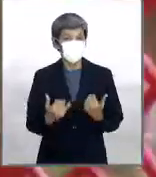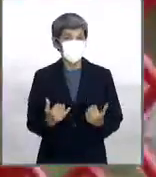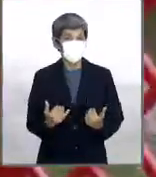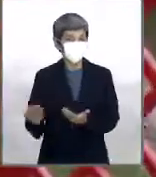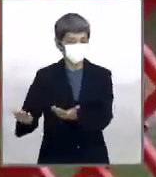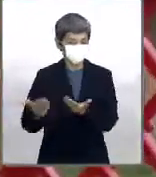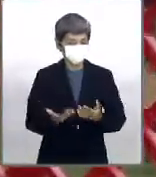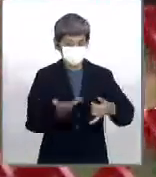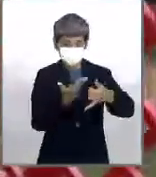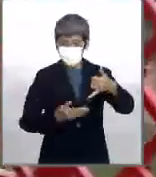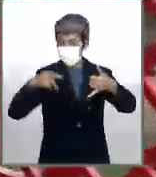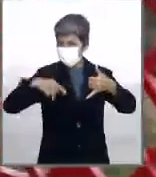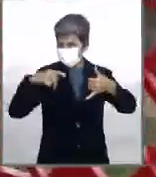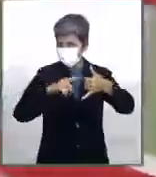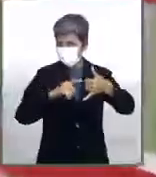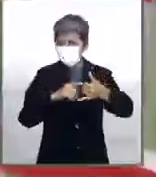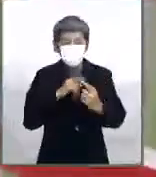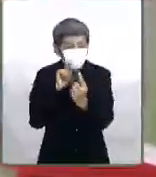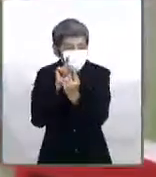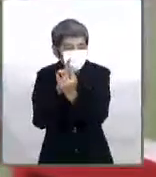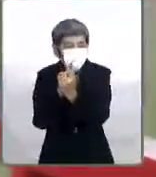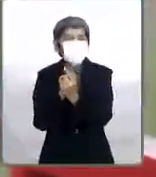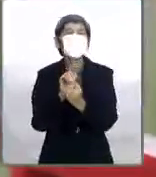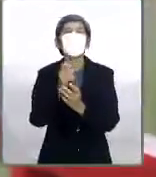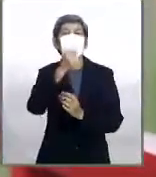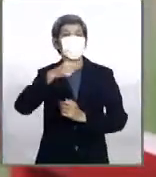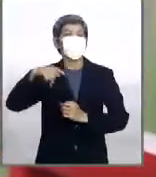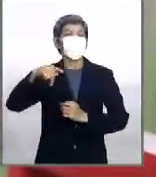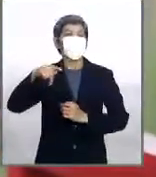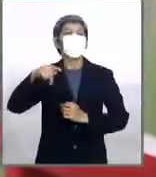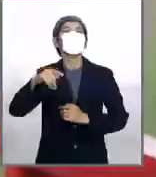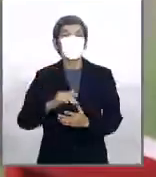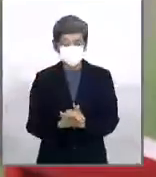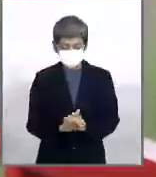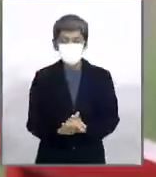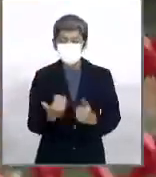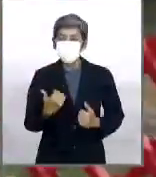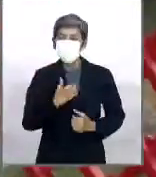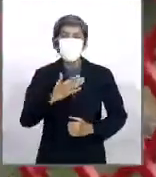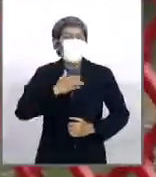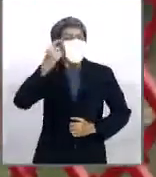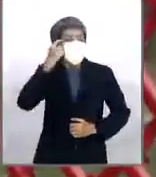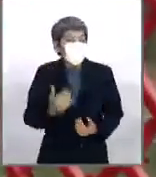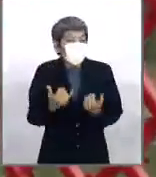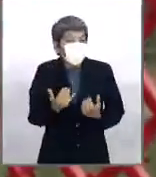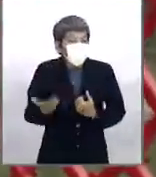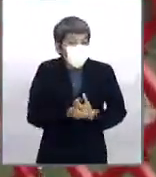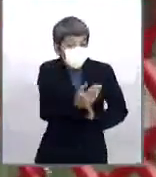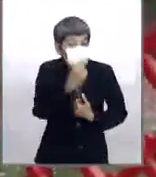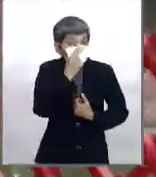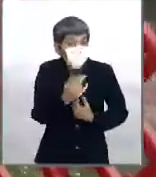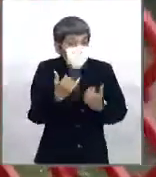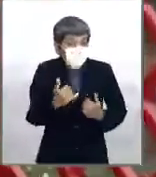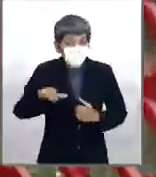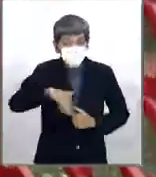วันนี้แขกรับเชิญคนพิเศษของ My ได้มีโอกาสรู้จักกับเขาผ่านทางแอปพลิเคชัน Be My Eyes My เชื่อค่ะว่าวันนี้ใครก็ตาม